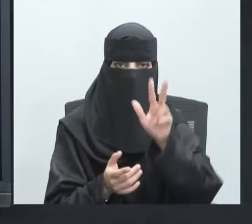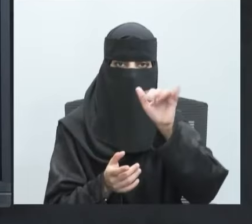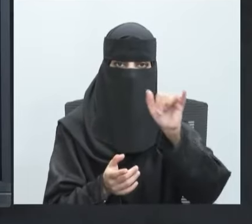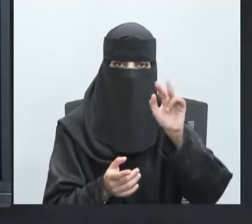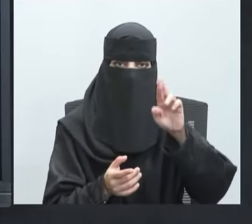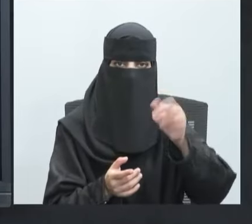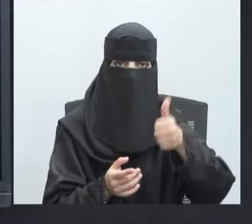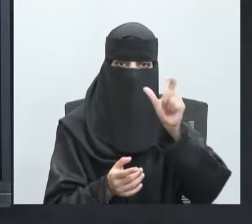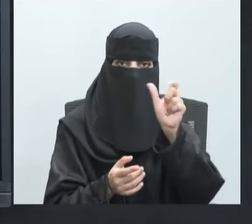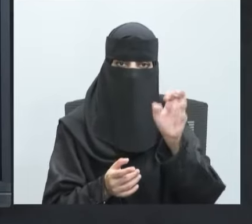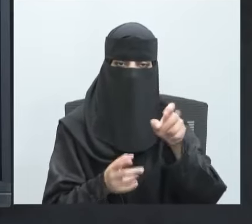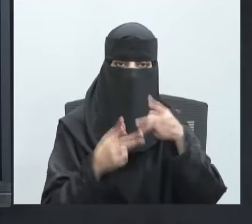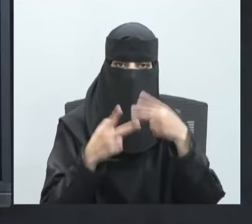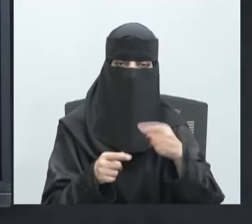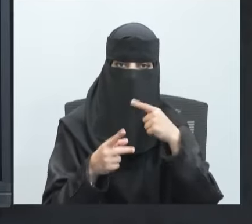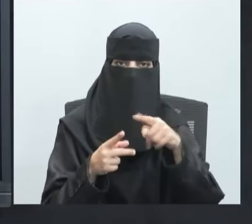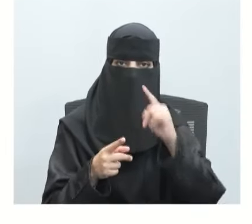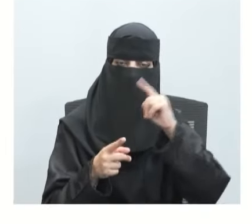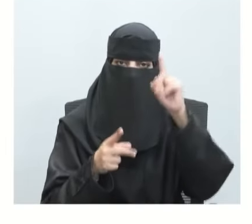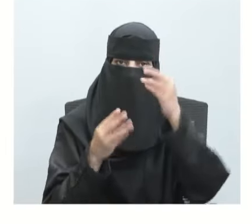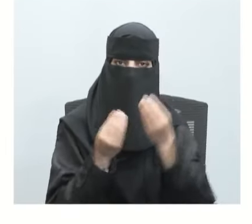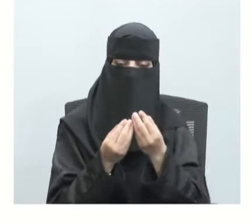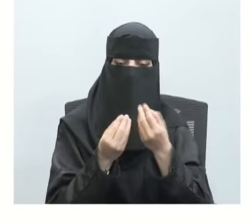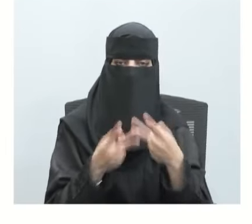فلنبدا معكم سويا على بركه